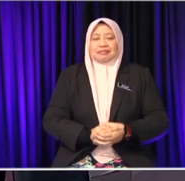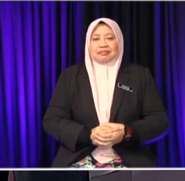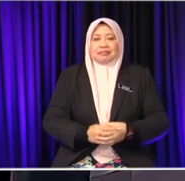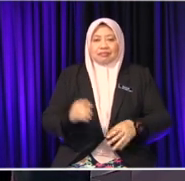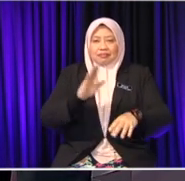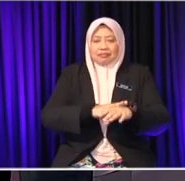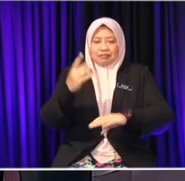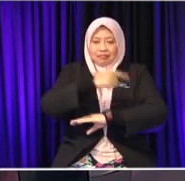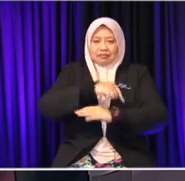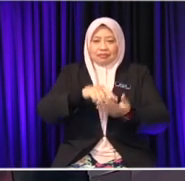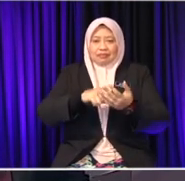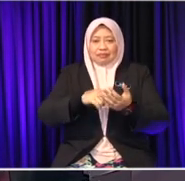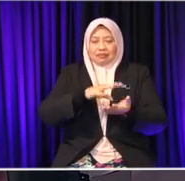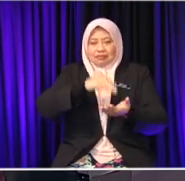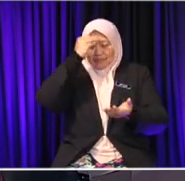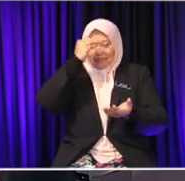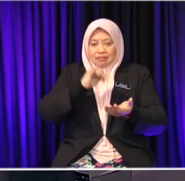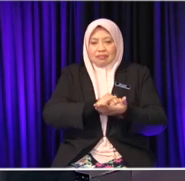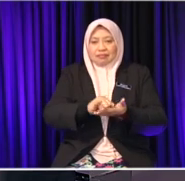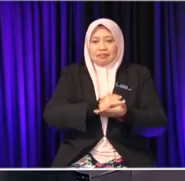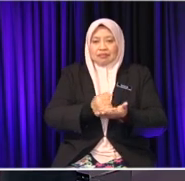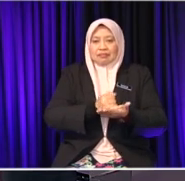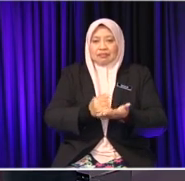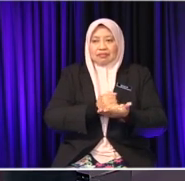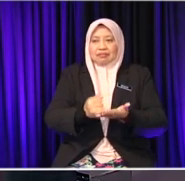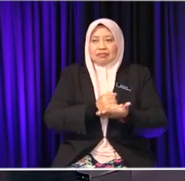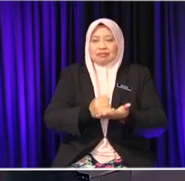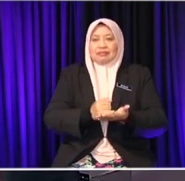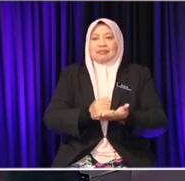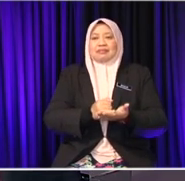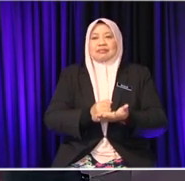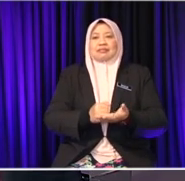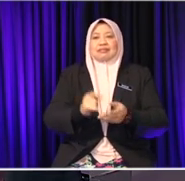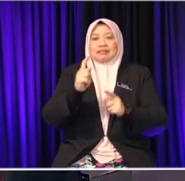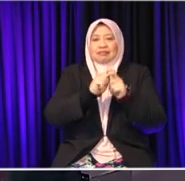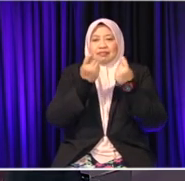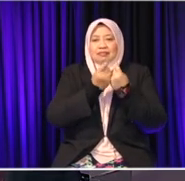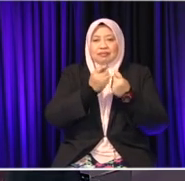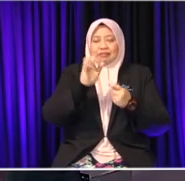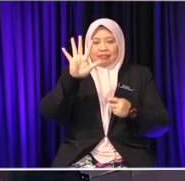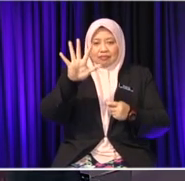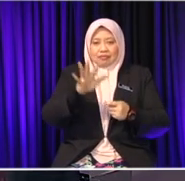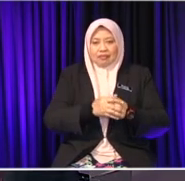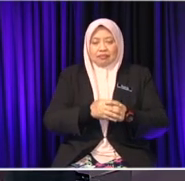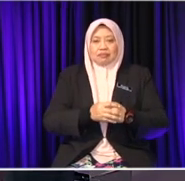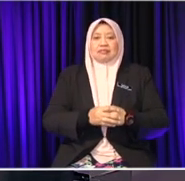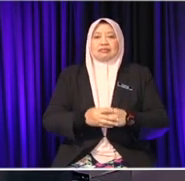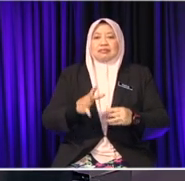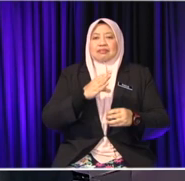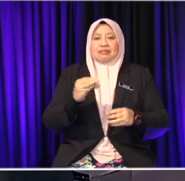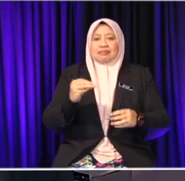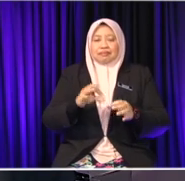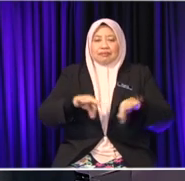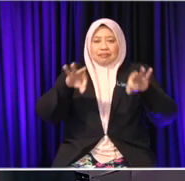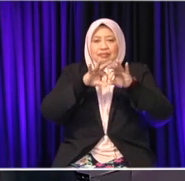tentang tajuk insuren bab 3 tingkat 5 yang mana tajuk ini amat penting dan berpotensi di